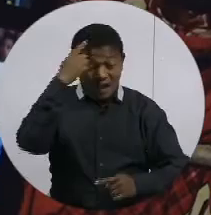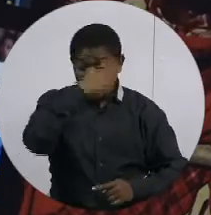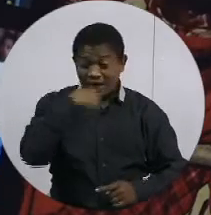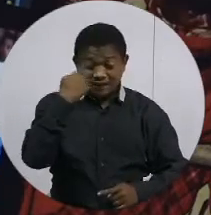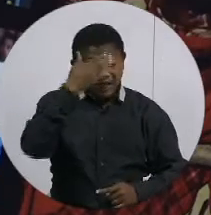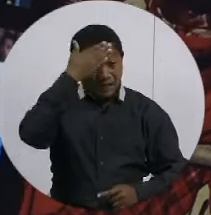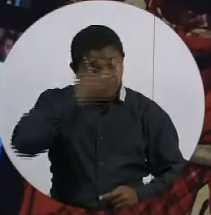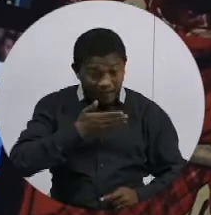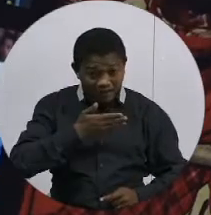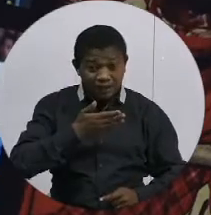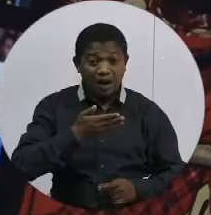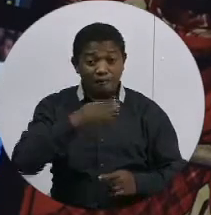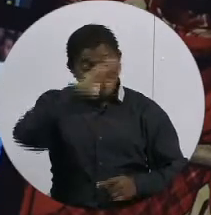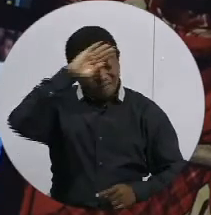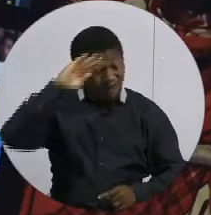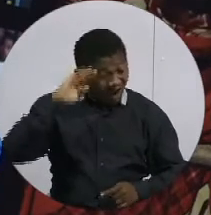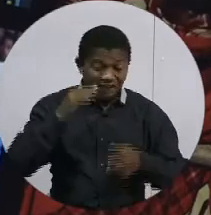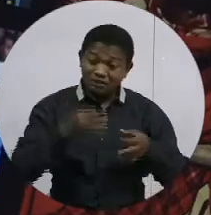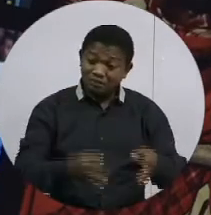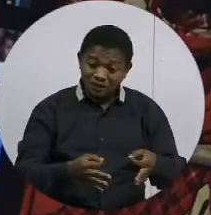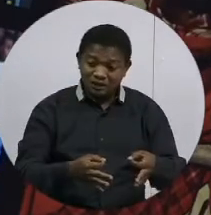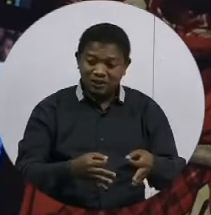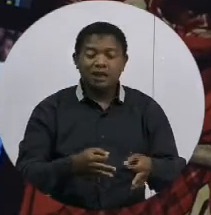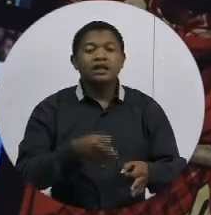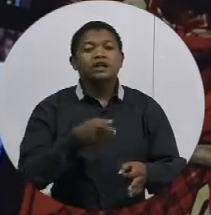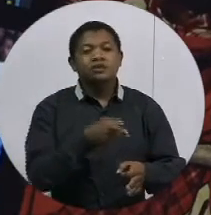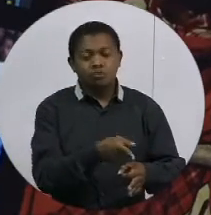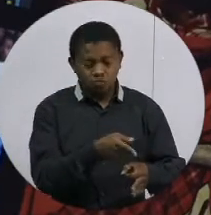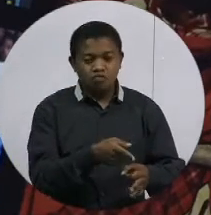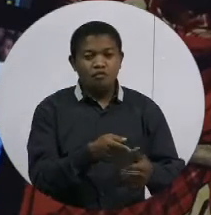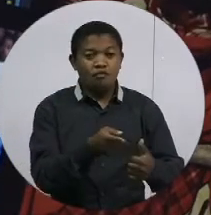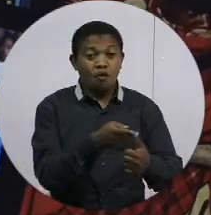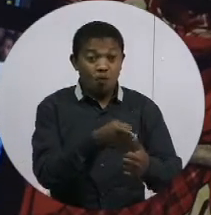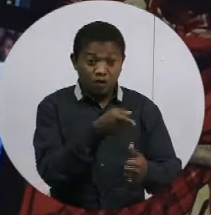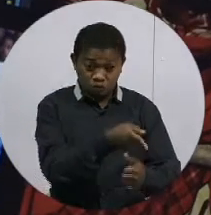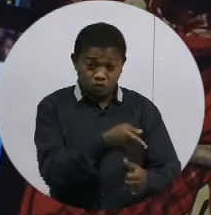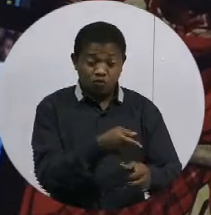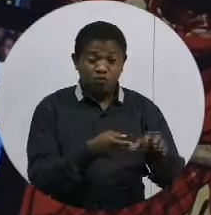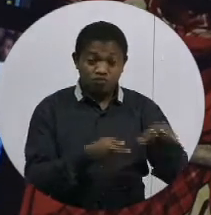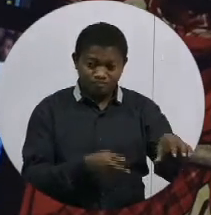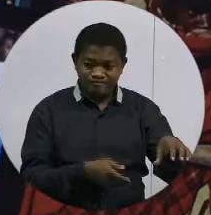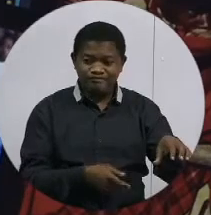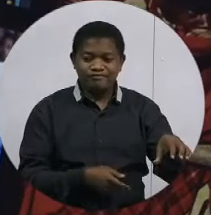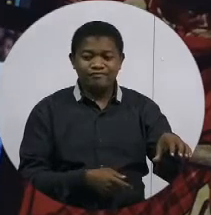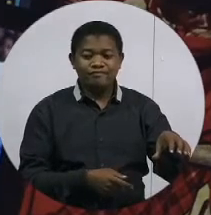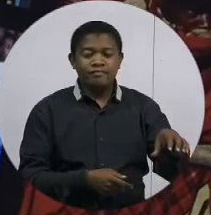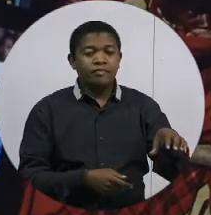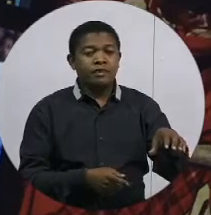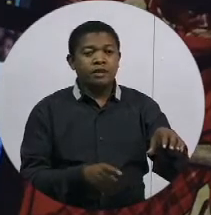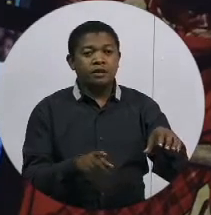hoe ka asymptomatique ireo zany dia